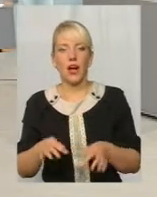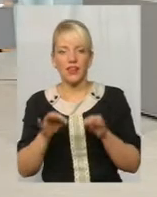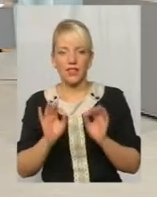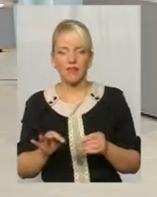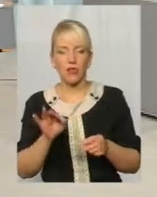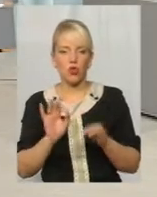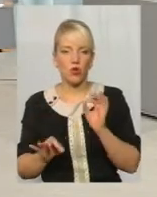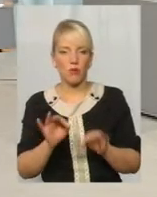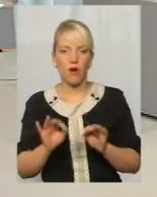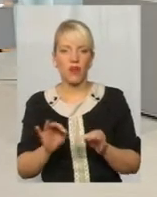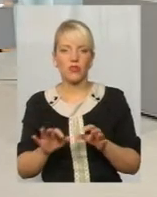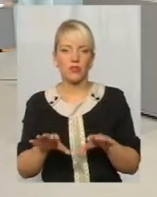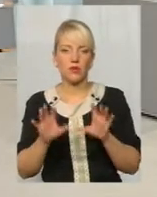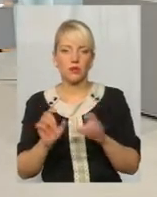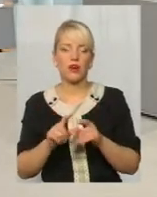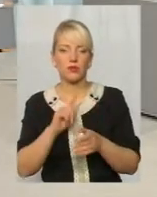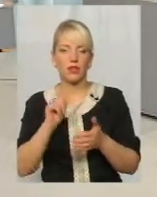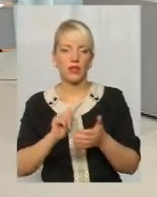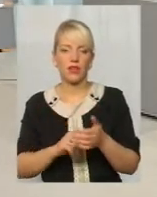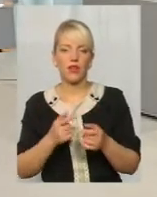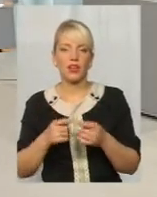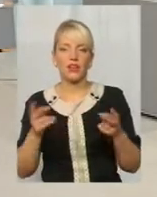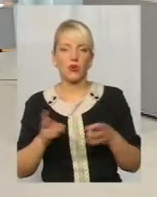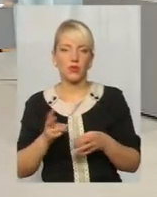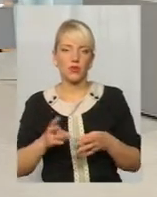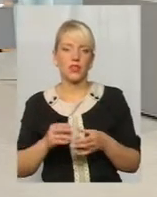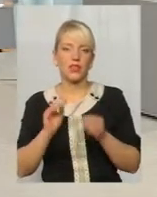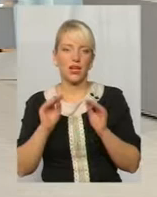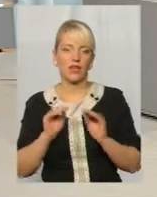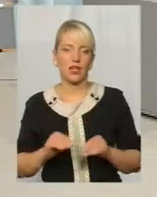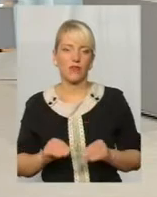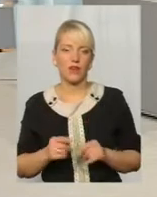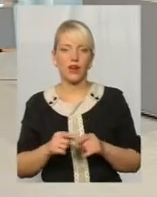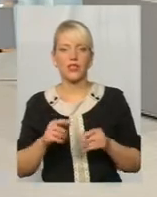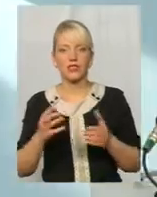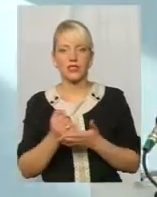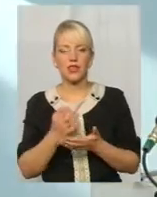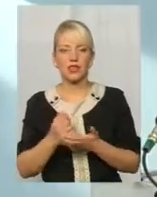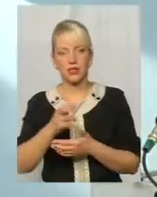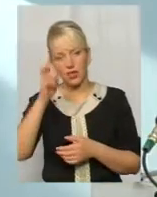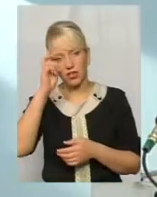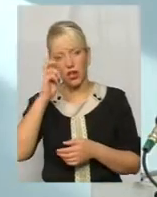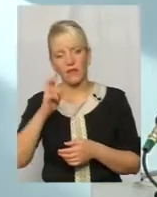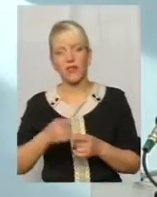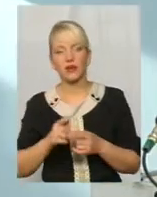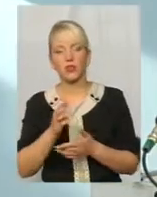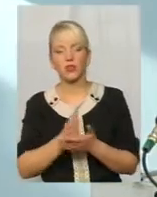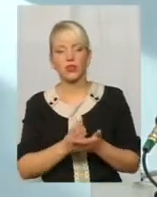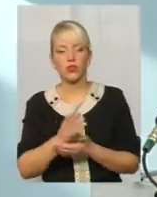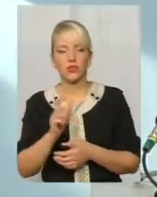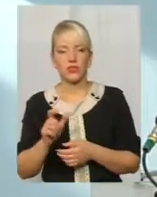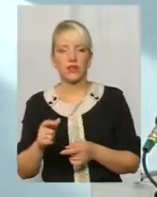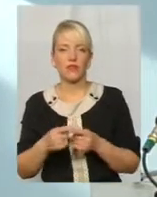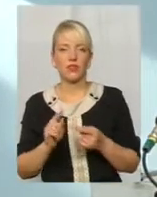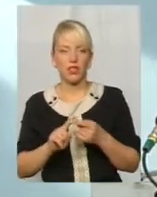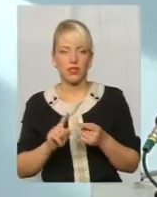нормально сприймають питання необхідності декларування статків державних службовців та інших посадових осіб, в тому